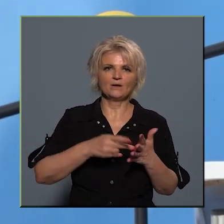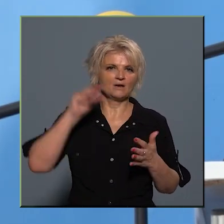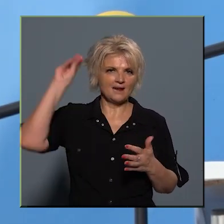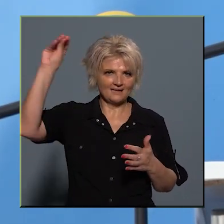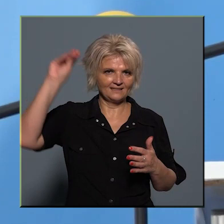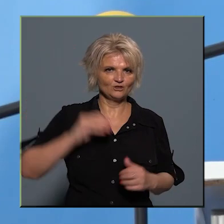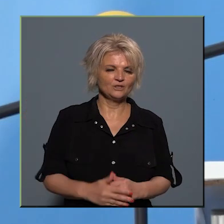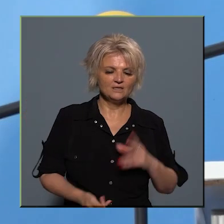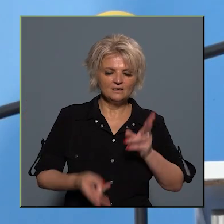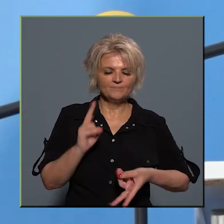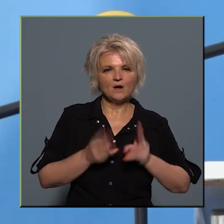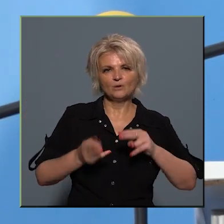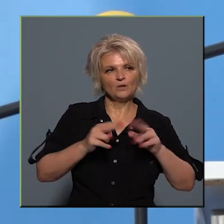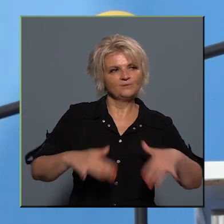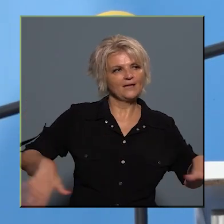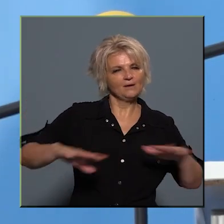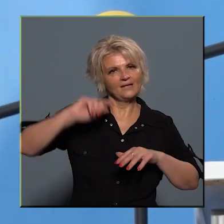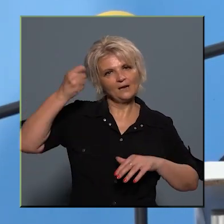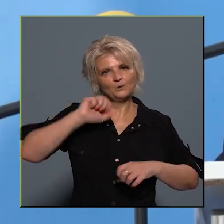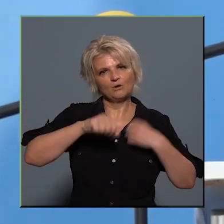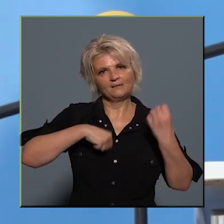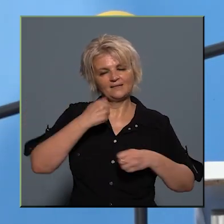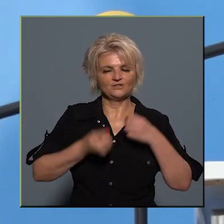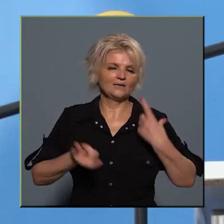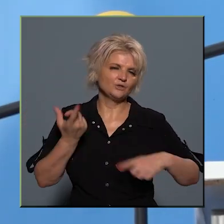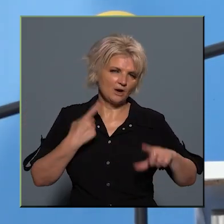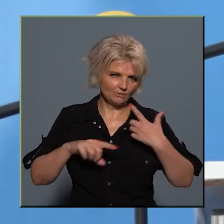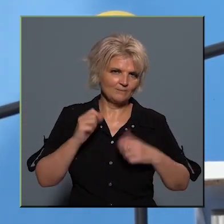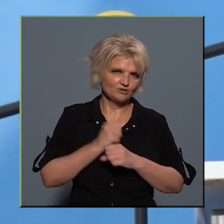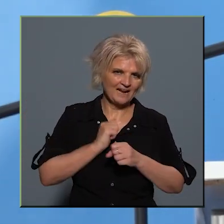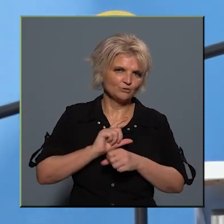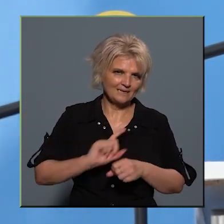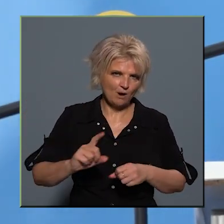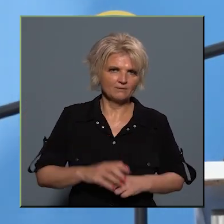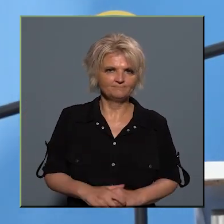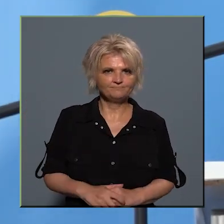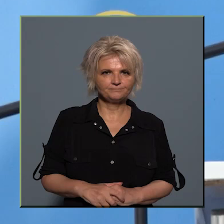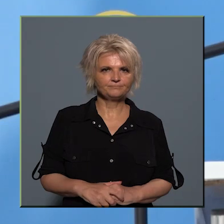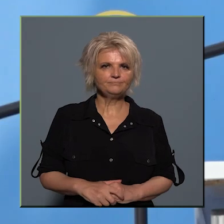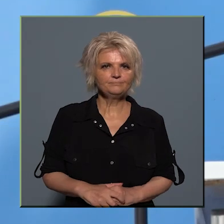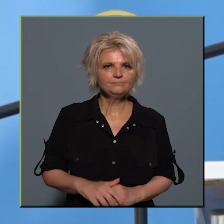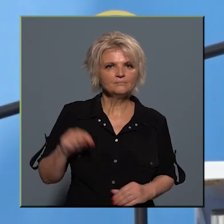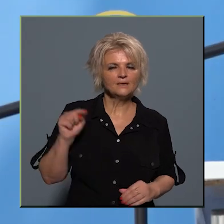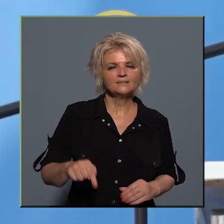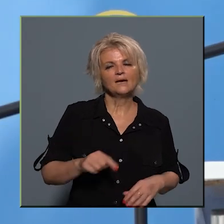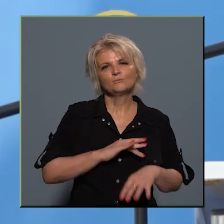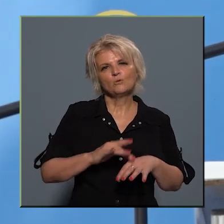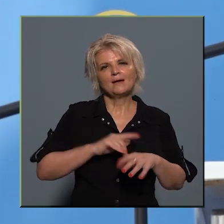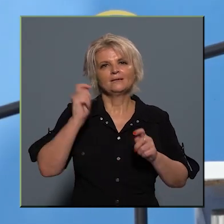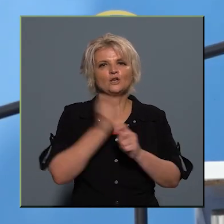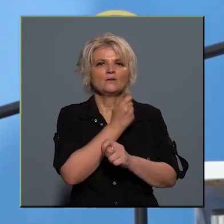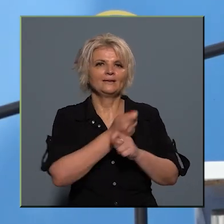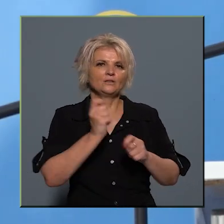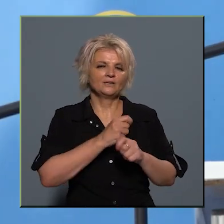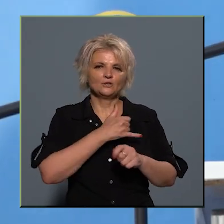jelentését, ahogy ezt azért több területen az elektromobilitásnál sajnos elkövettük hivaként. Ezeket is igyekszünk mi javítani, és mi abban fel is